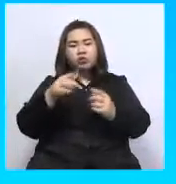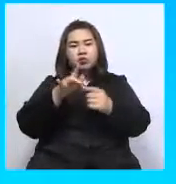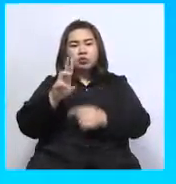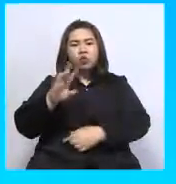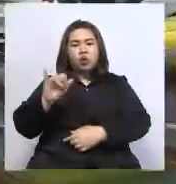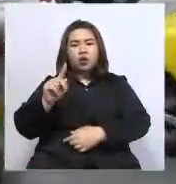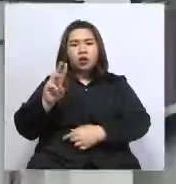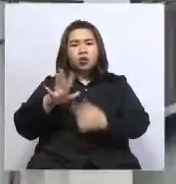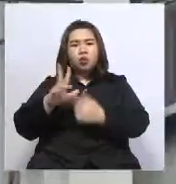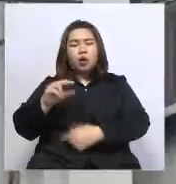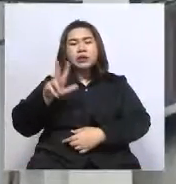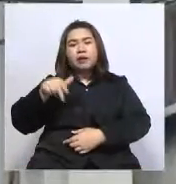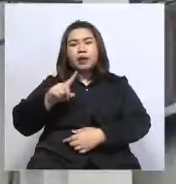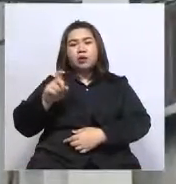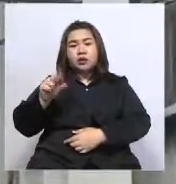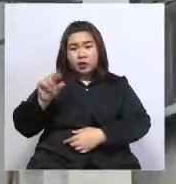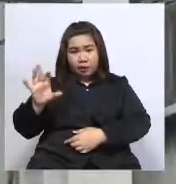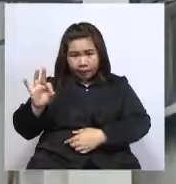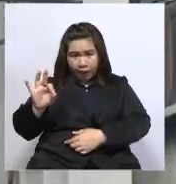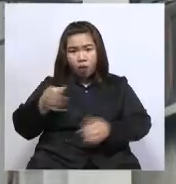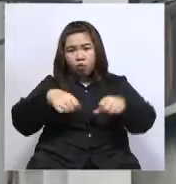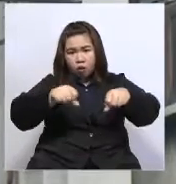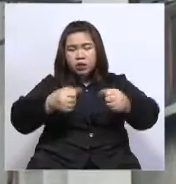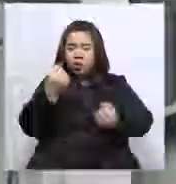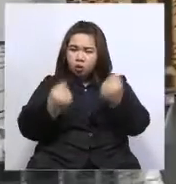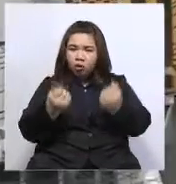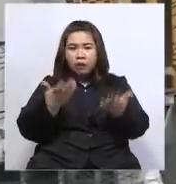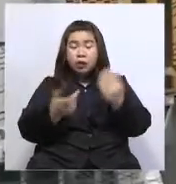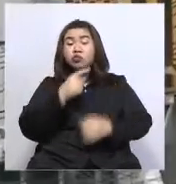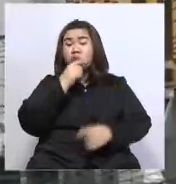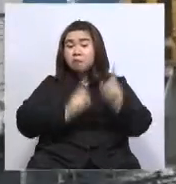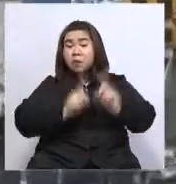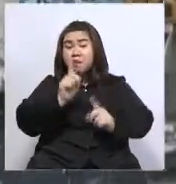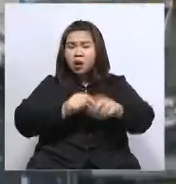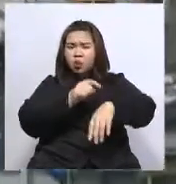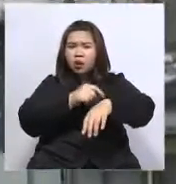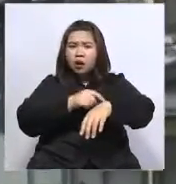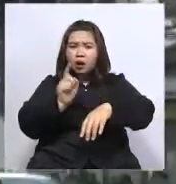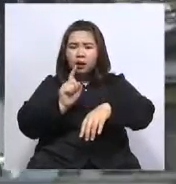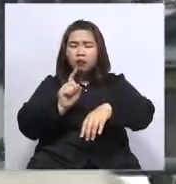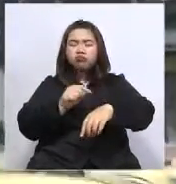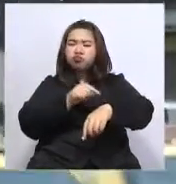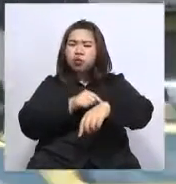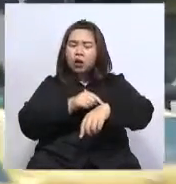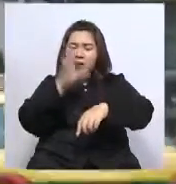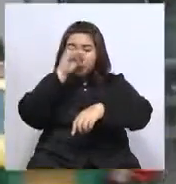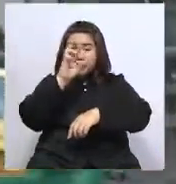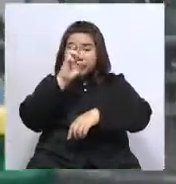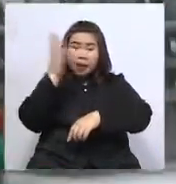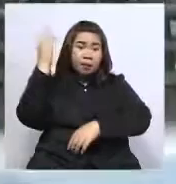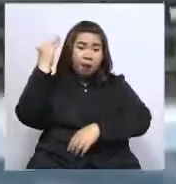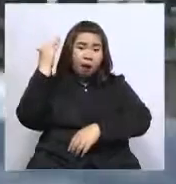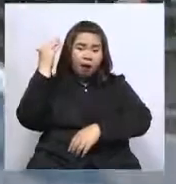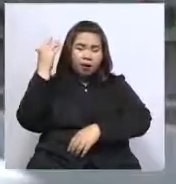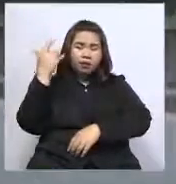น 3,139 คันค่ะซึ่งถ้าหากว่าวัดเอาจากช่วงเวลาเดียวกันตั้งแต่ช่วงเที่ยงคืนที่ผ่านมา